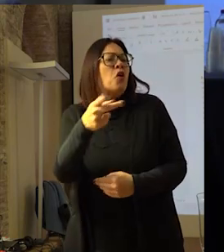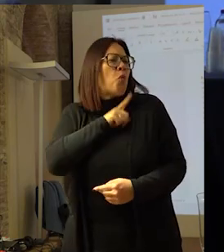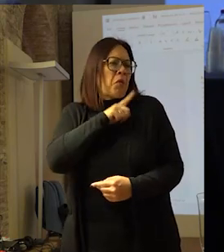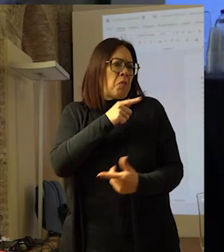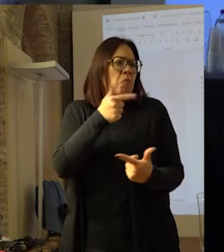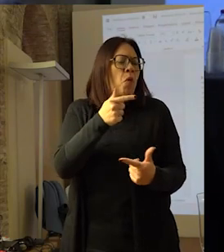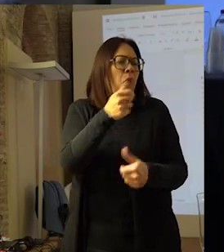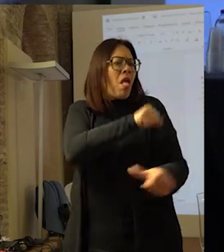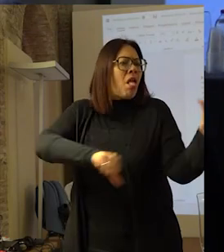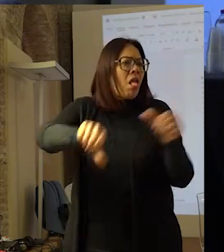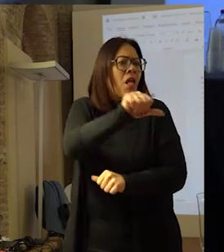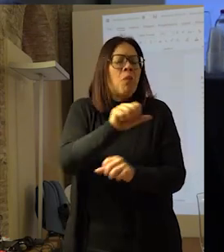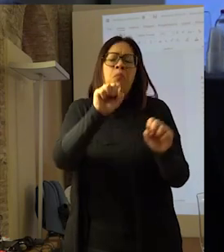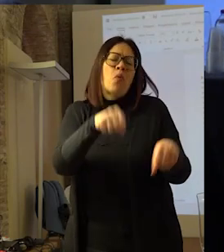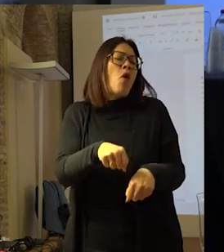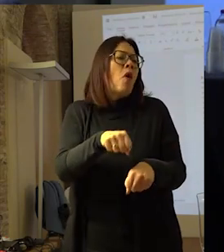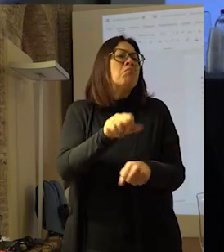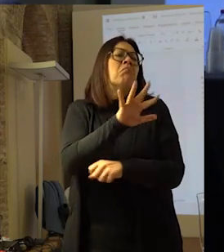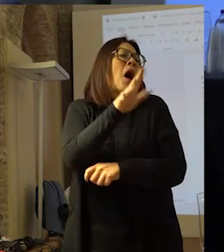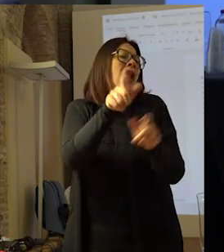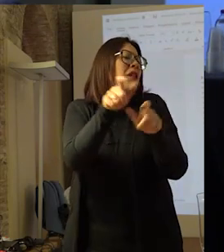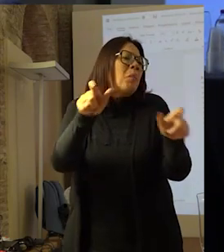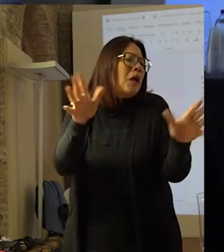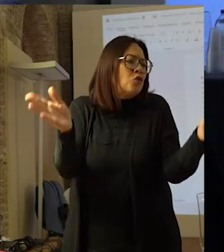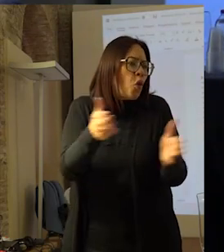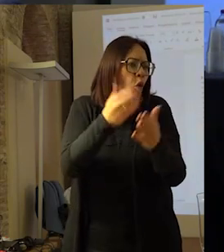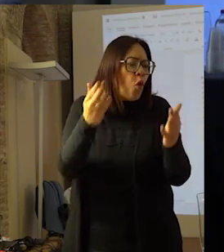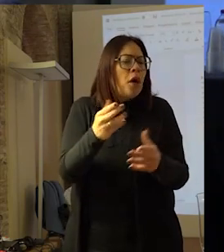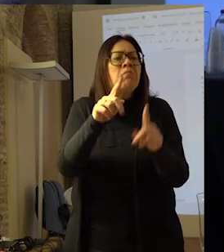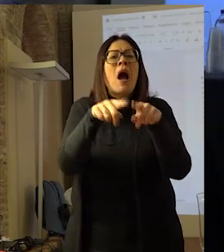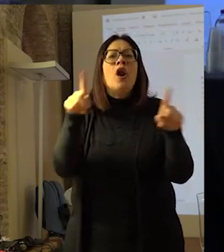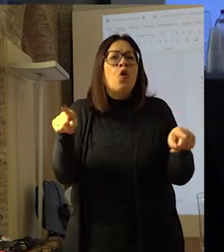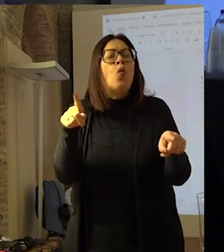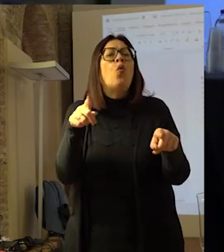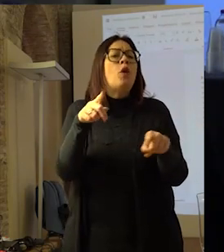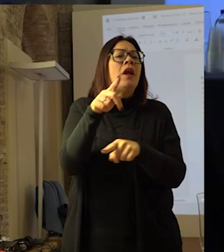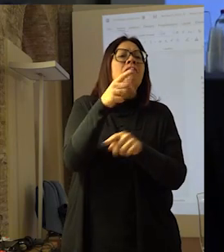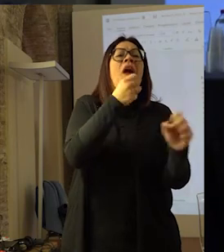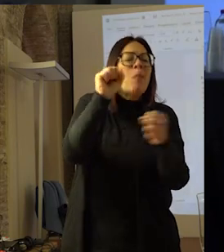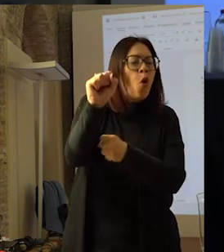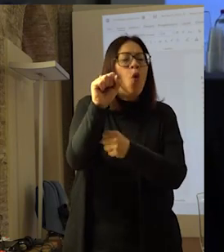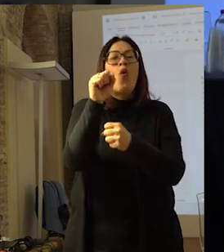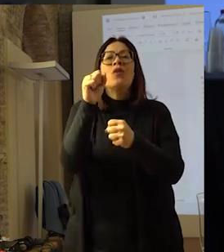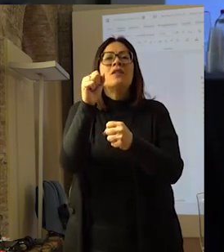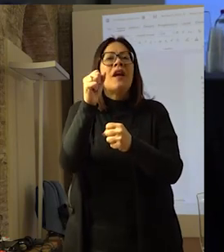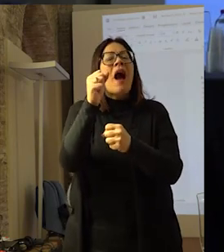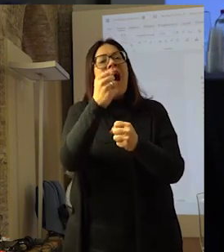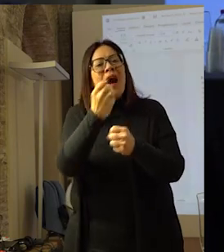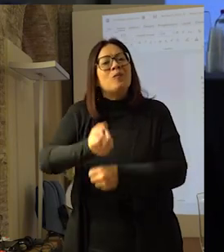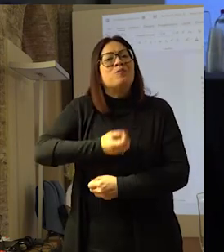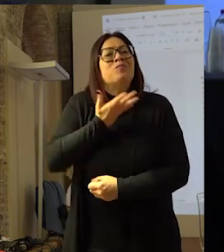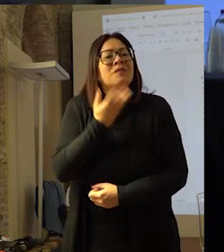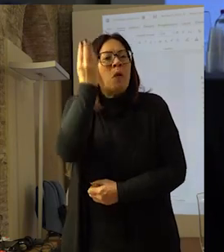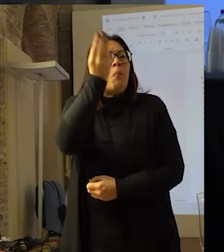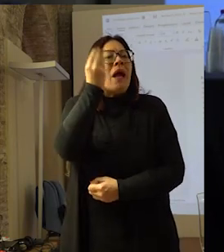posto potrebbero esserci molti altri, alcuni anche molto conosciuti, ad esprimere il proprio pensiero